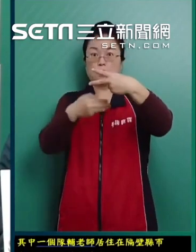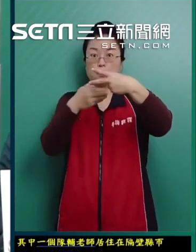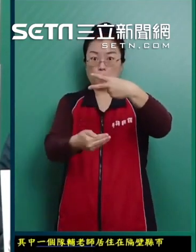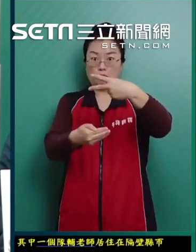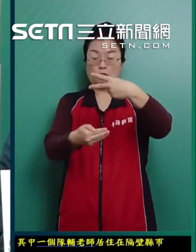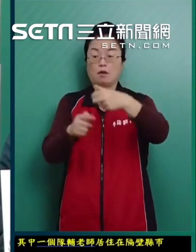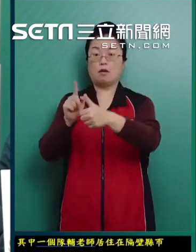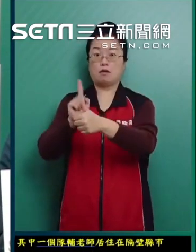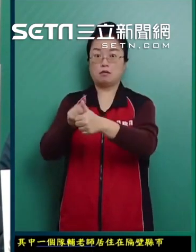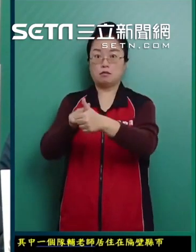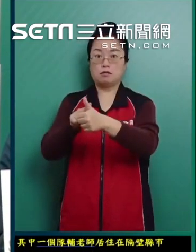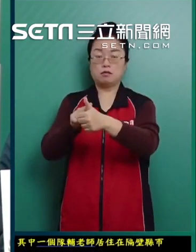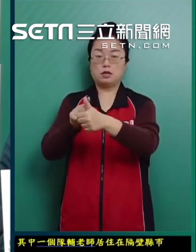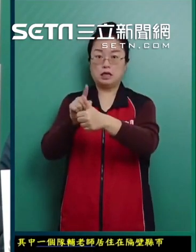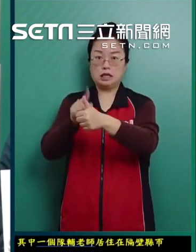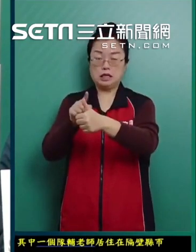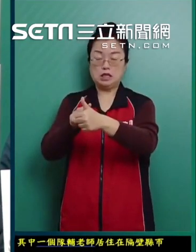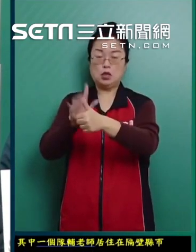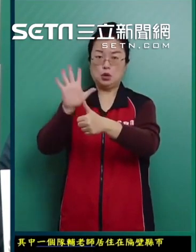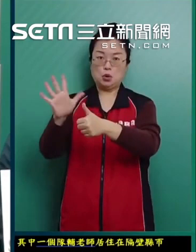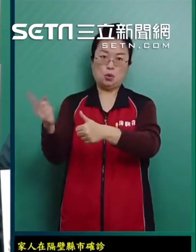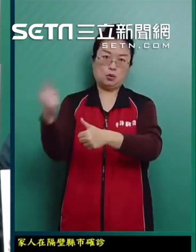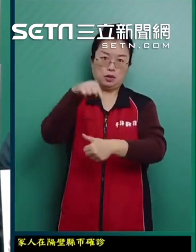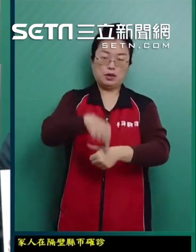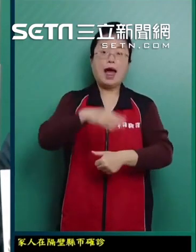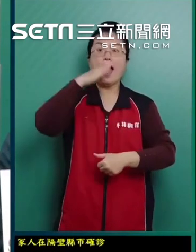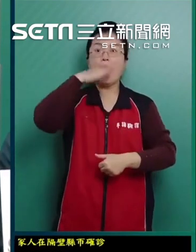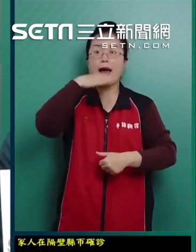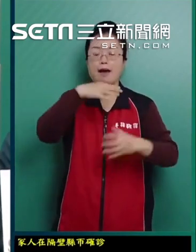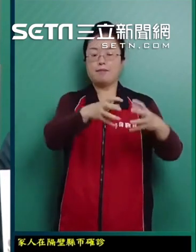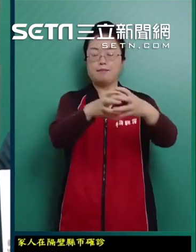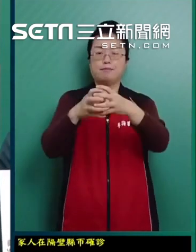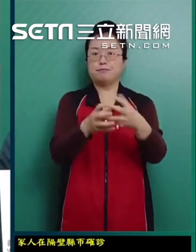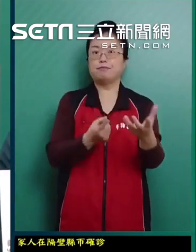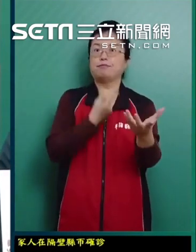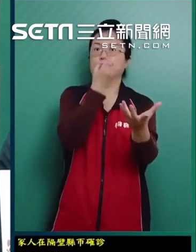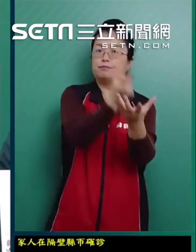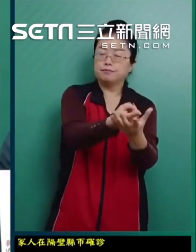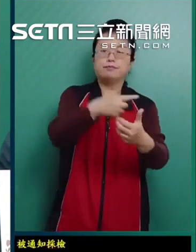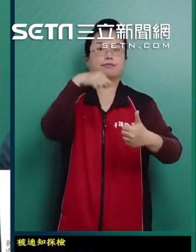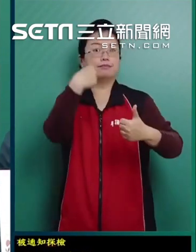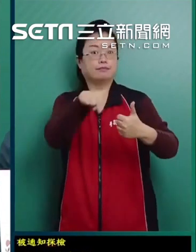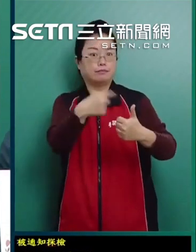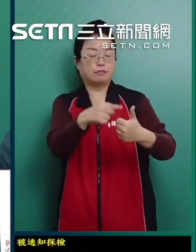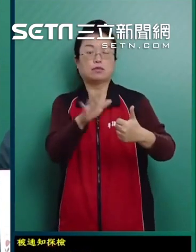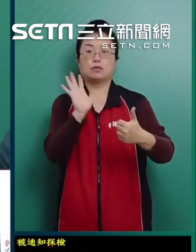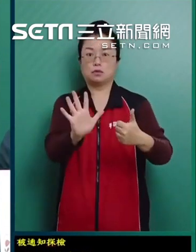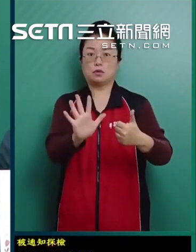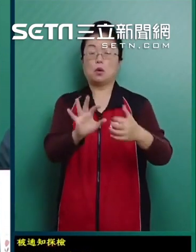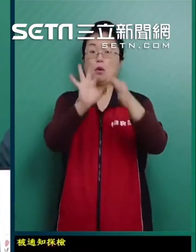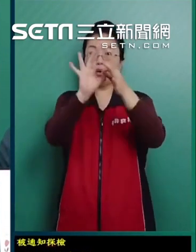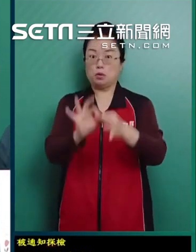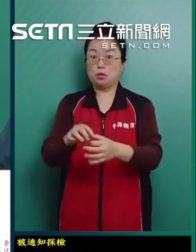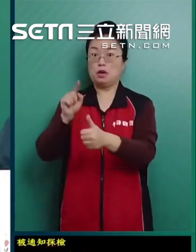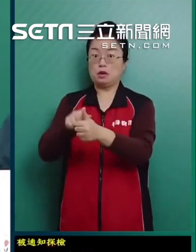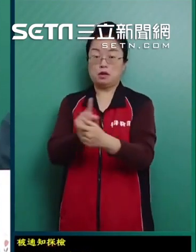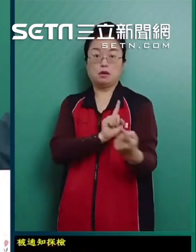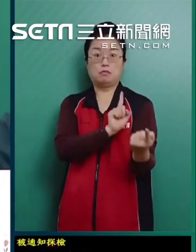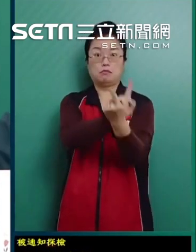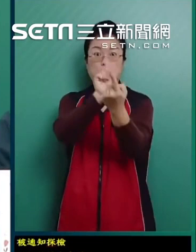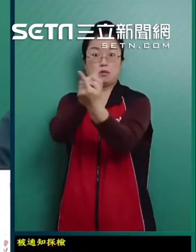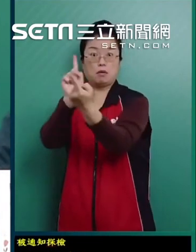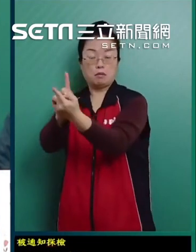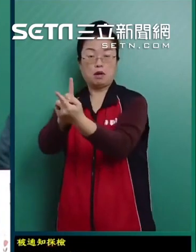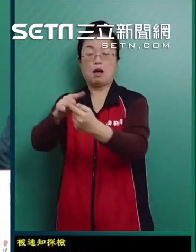参加过，虽然不是住在台南，但他参加过台南的这个营队，所以呢，跟他接触的相关的其他的队服老